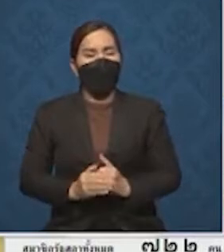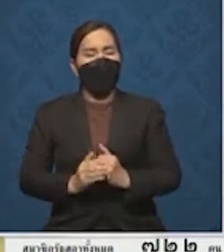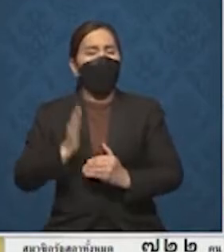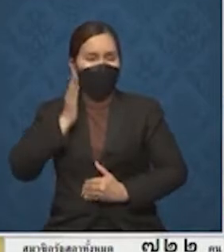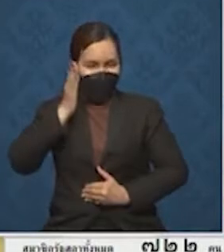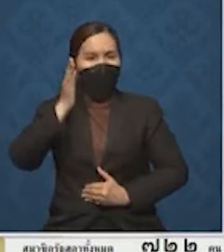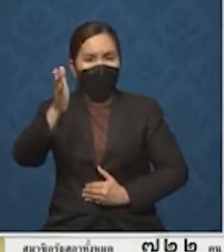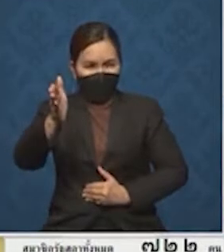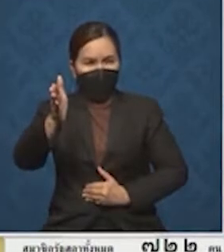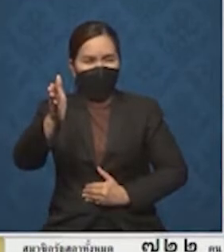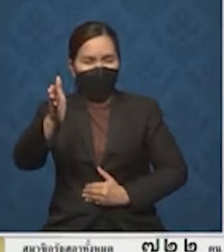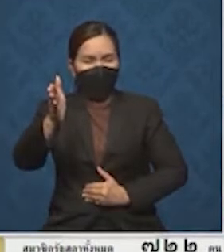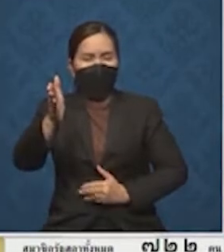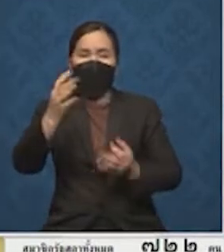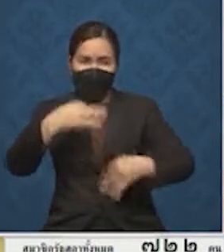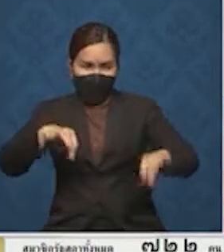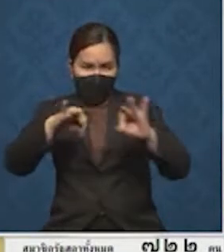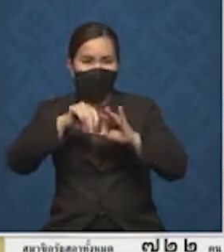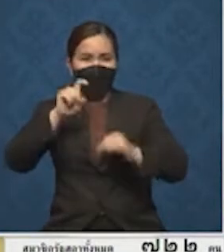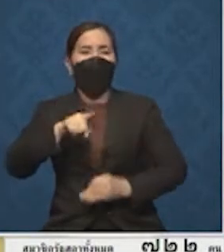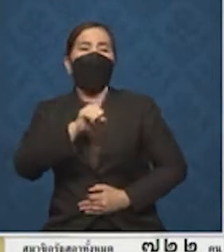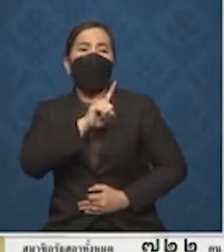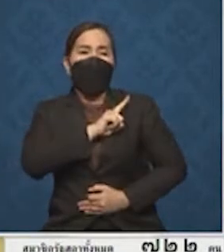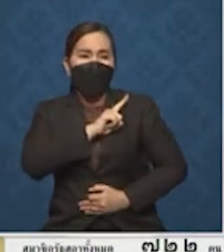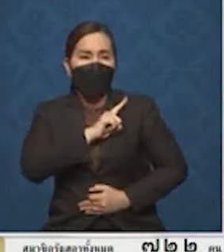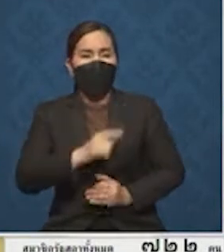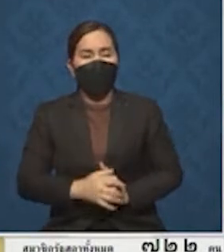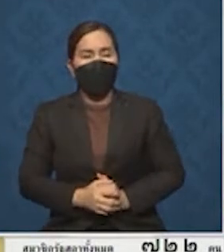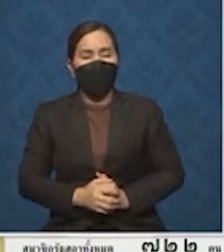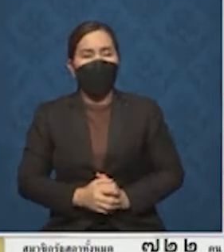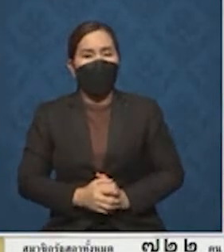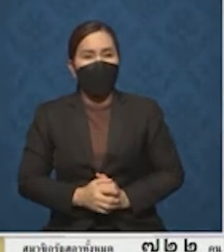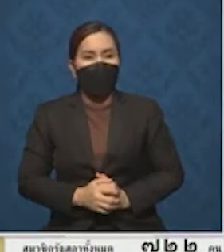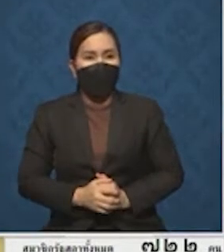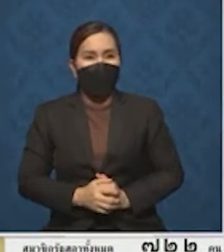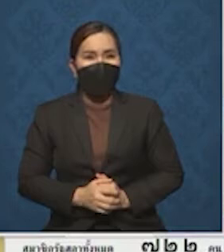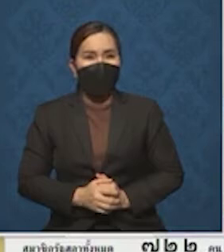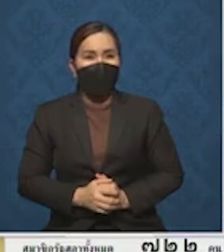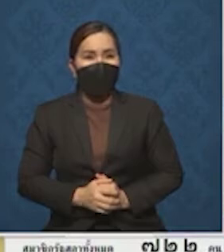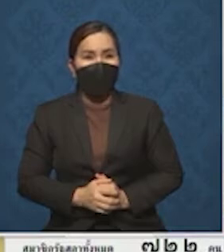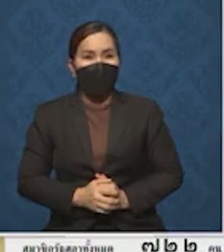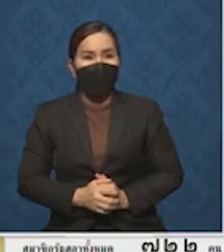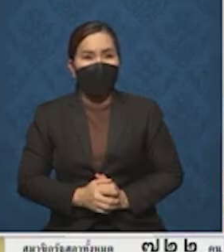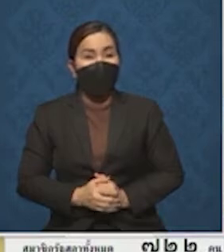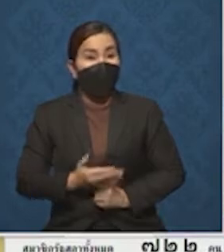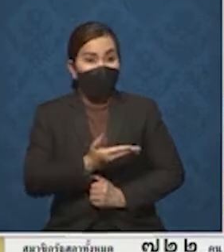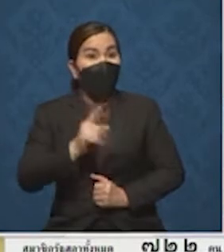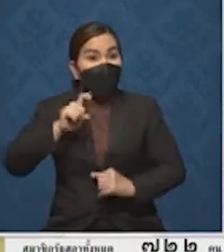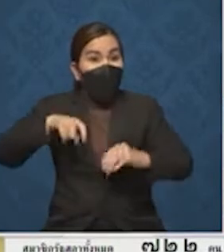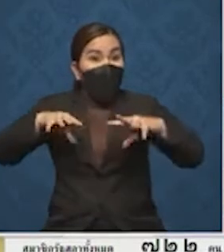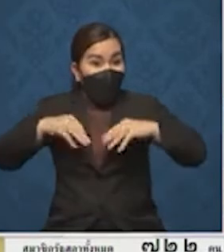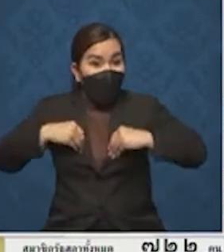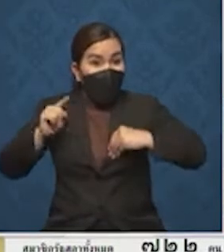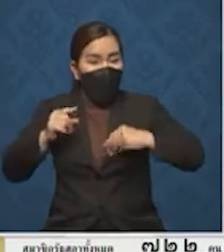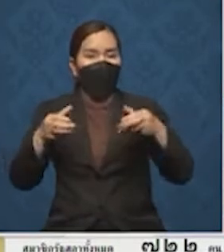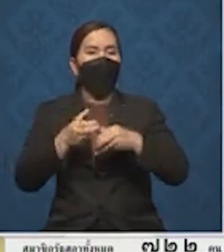าคตเป็เรื่องทเราตองลอกชอบท่ạnhยอมรบว่าพักกนเมืองท